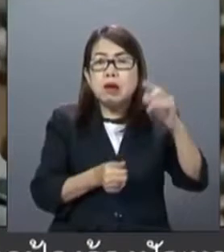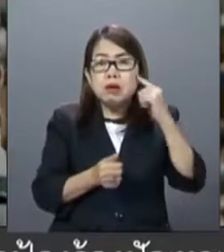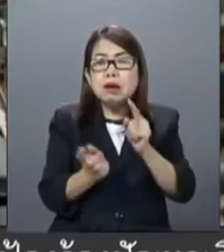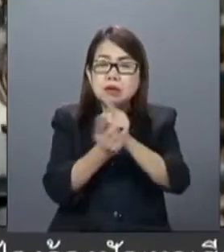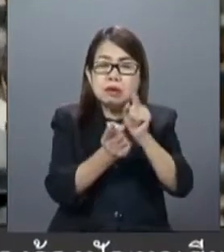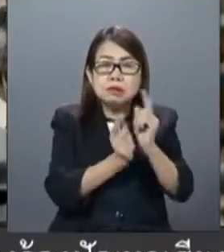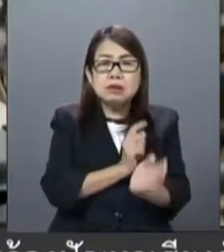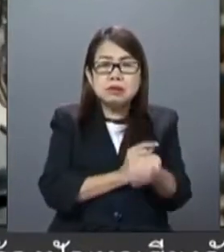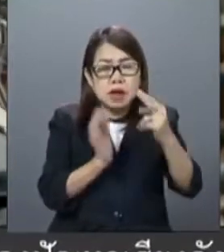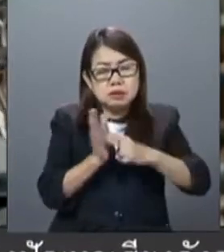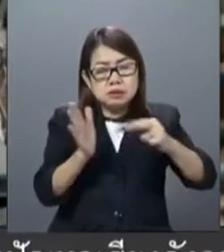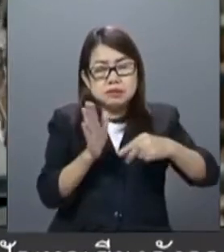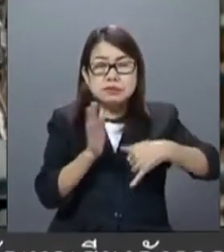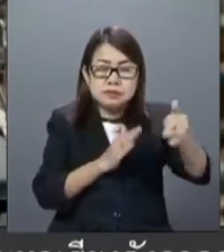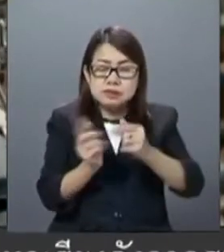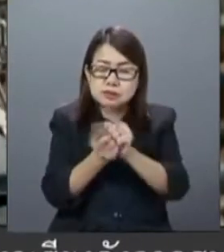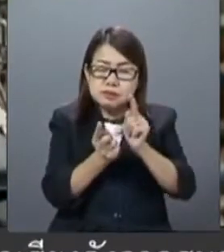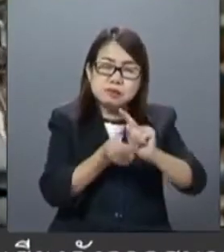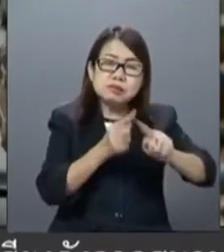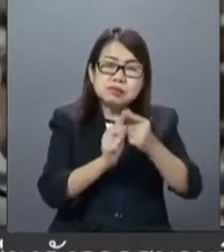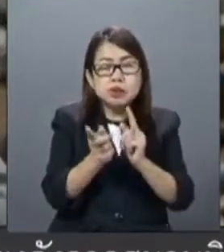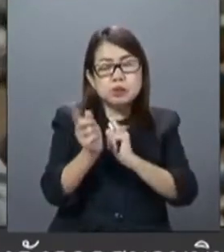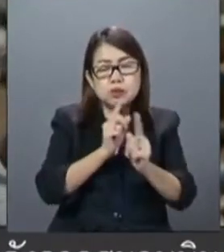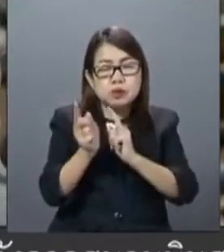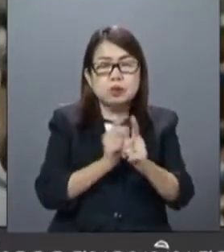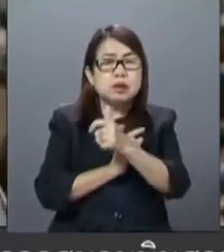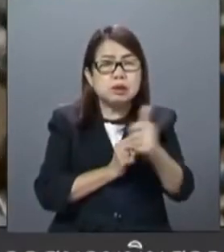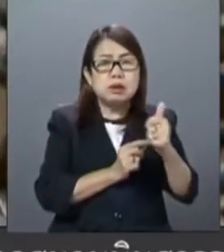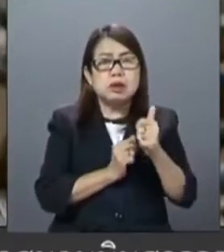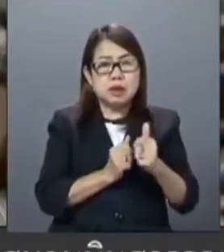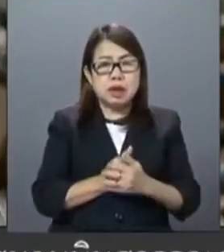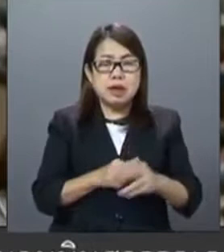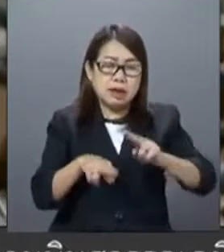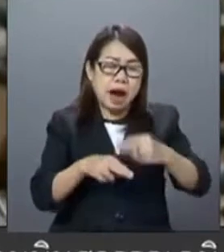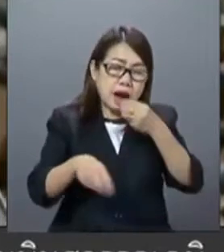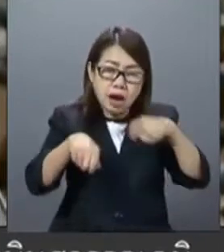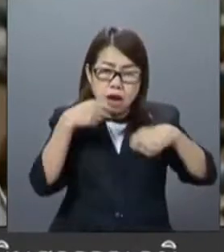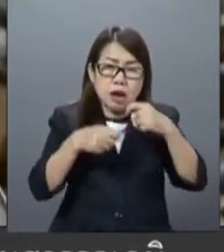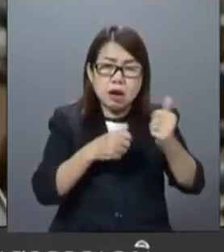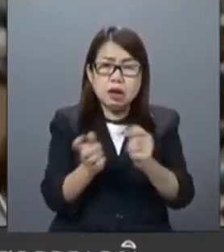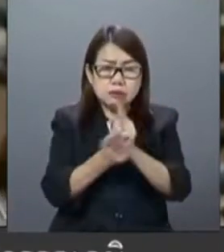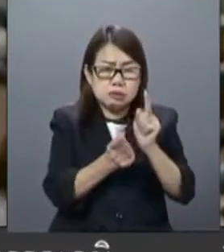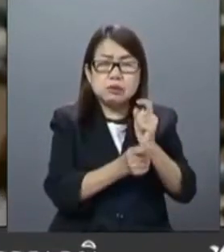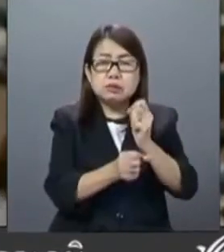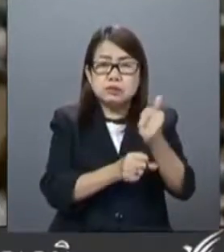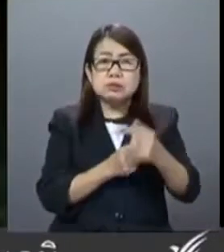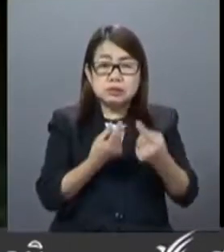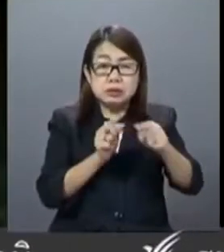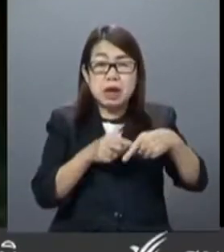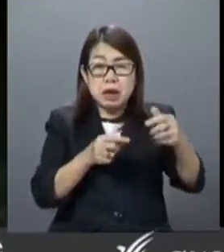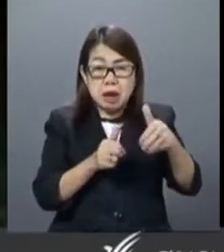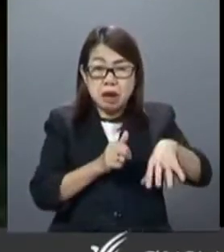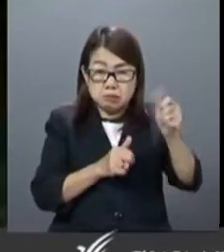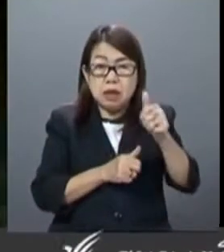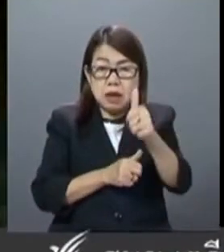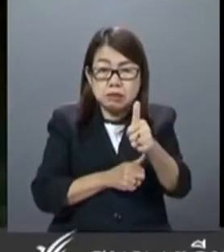เมขว่าถิ้ทำได้อยนี้ไม ทำไมได้เหมอนก็